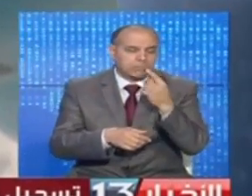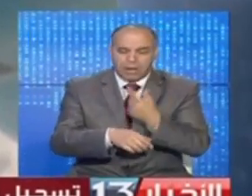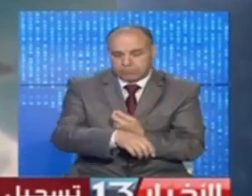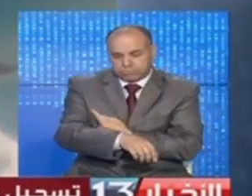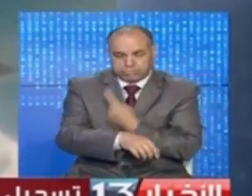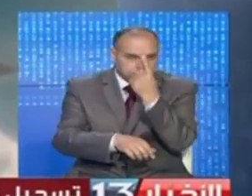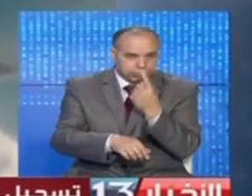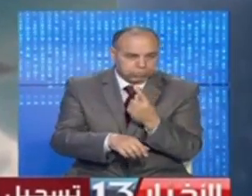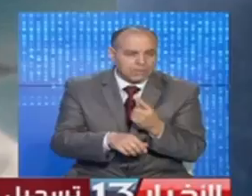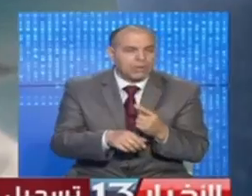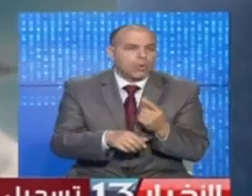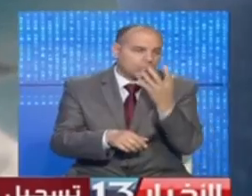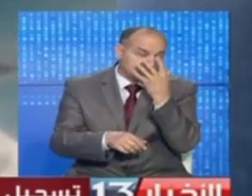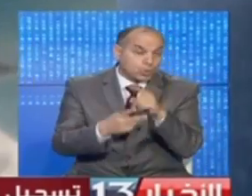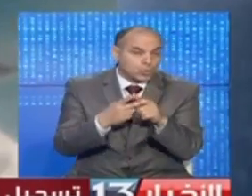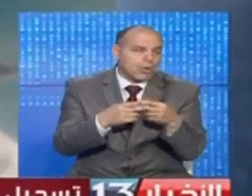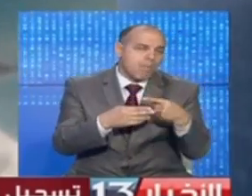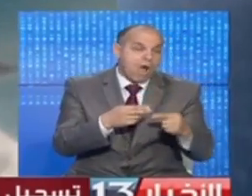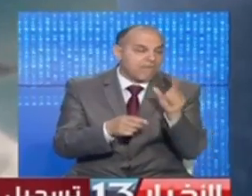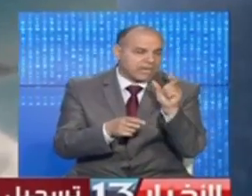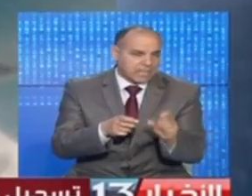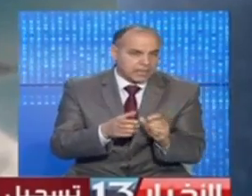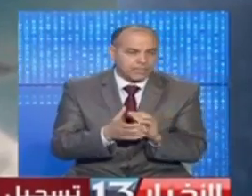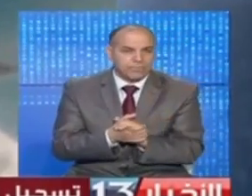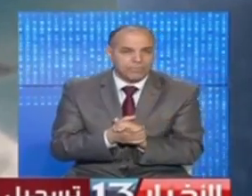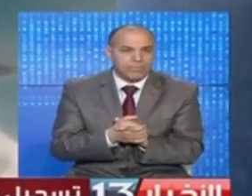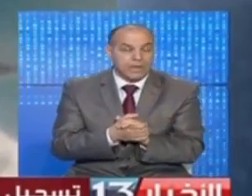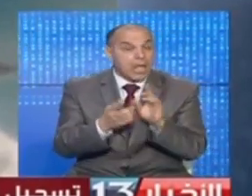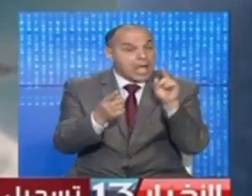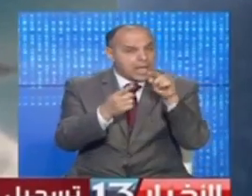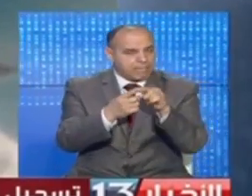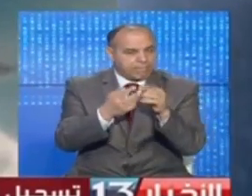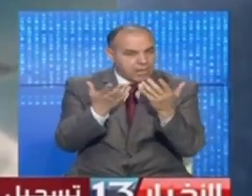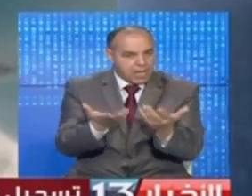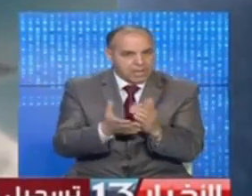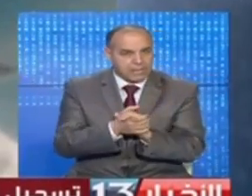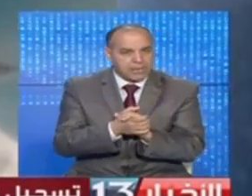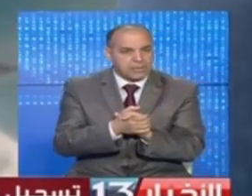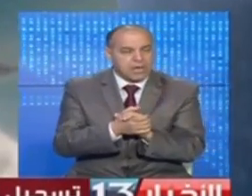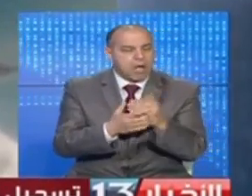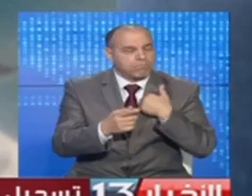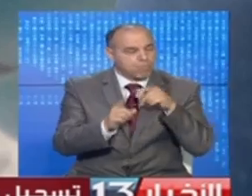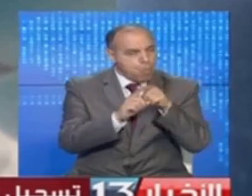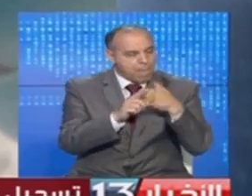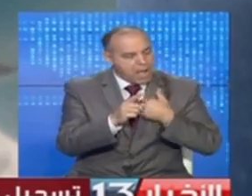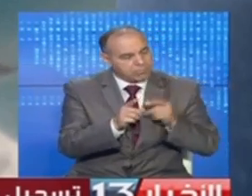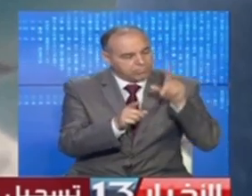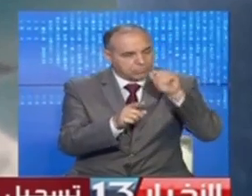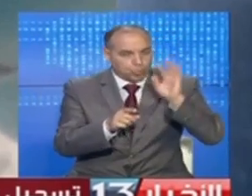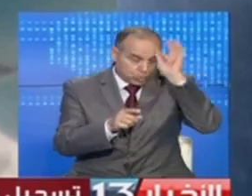والانعاش، وهذاك علاش كان هذا في صميم المهمه نتاعنا اللي نخدموا فيها